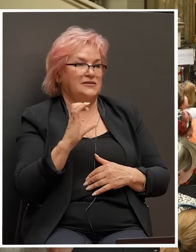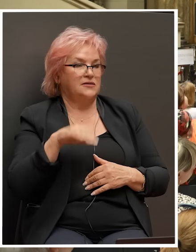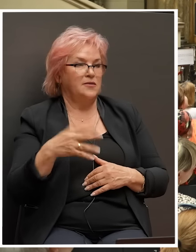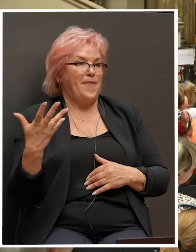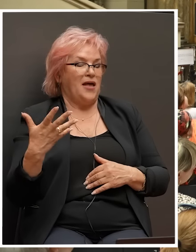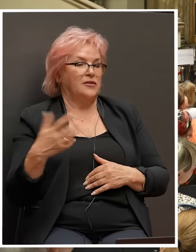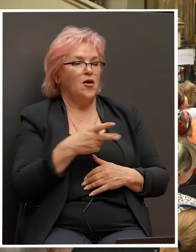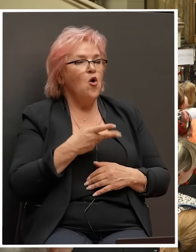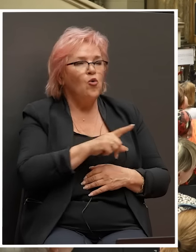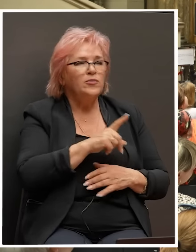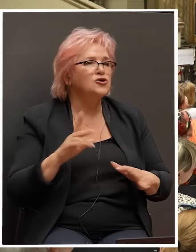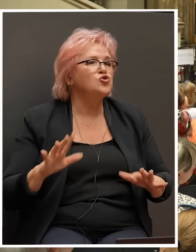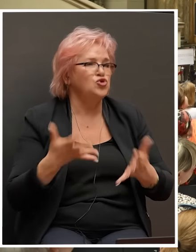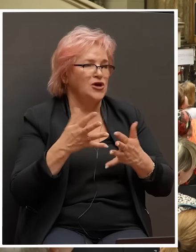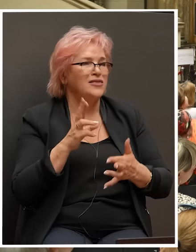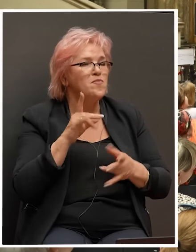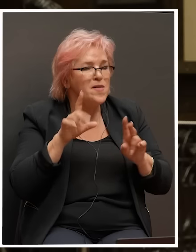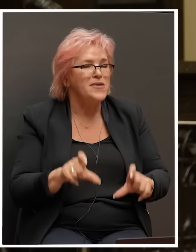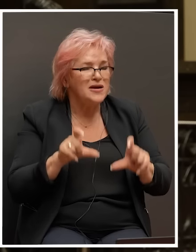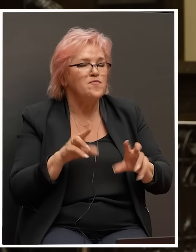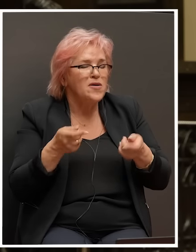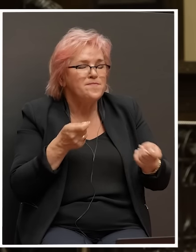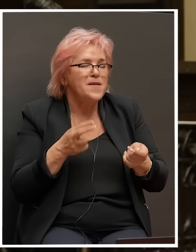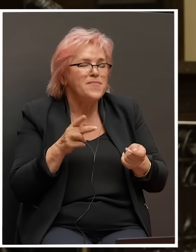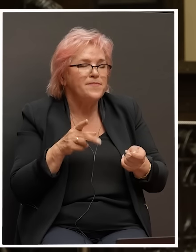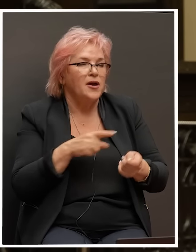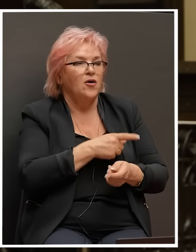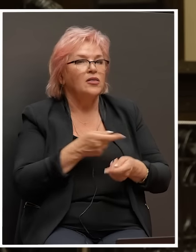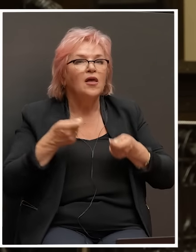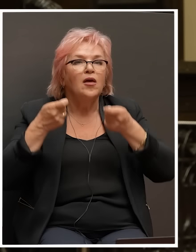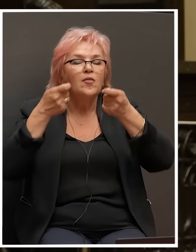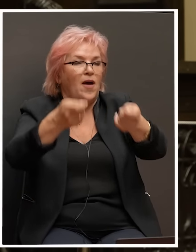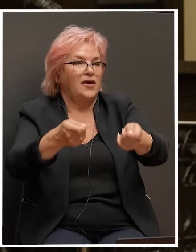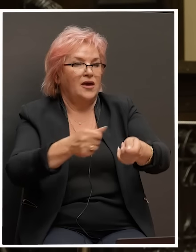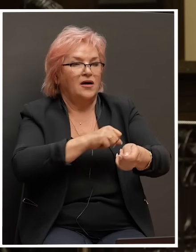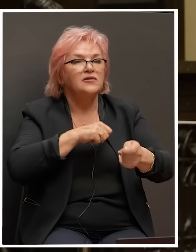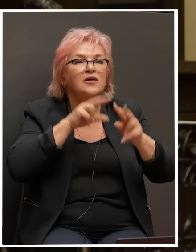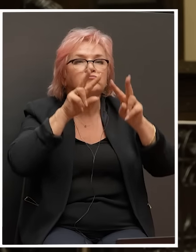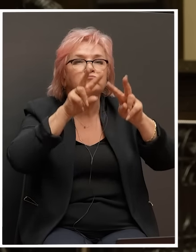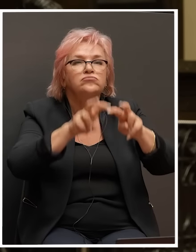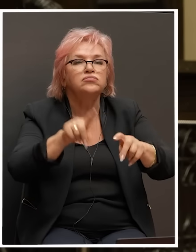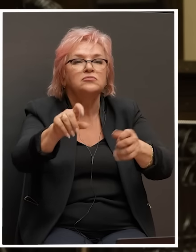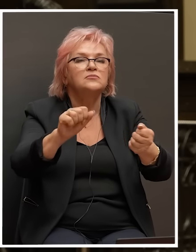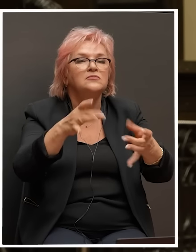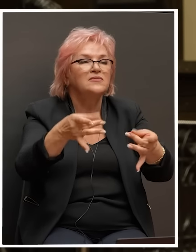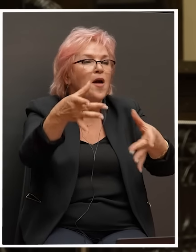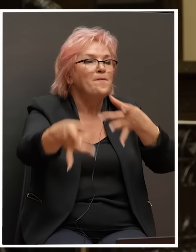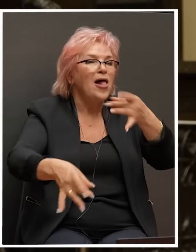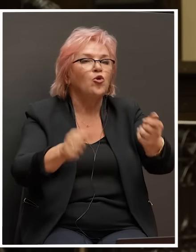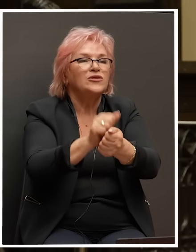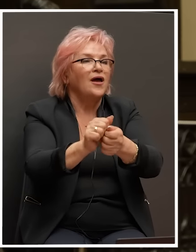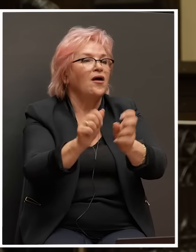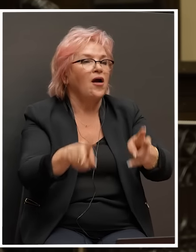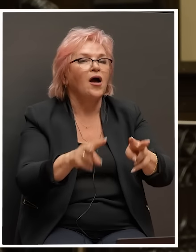он случайно, и мог бы еще лет 10 спокойно прожить, но он поехал лично инспектировать процесс осушения понтийских